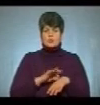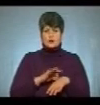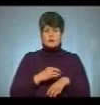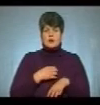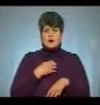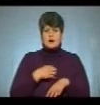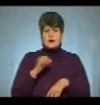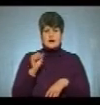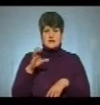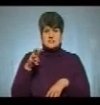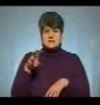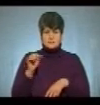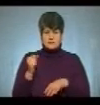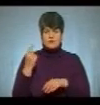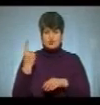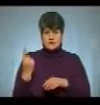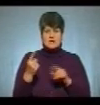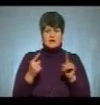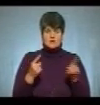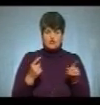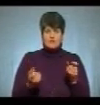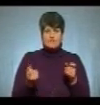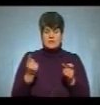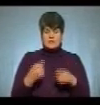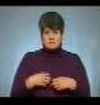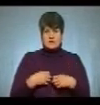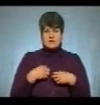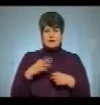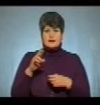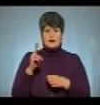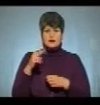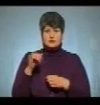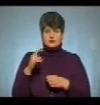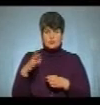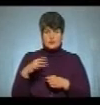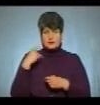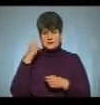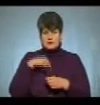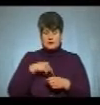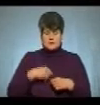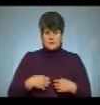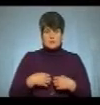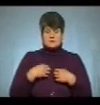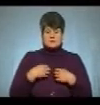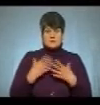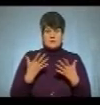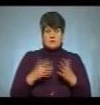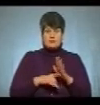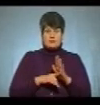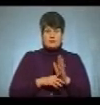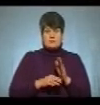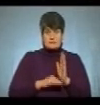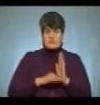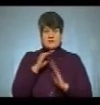бронхіальною астмою. В однієї і другої виникли приступи ядухи на фоні психоемоційного стресу, підвищився артеріальний